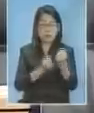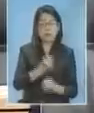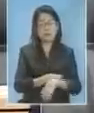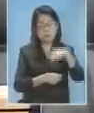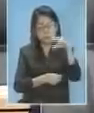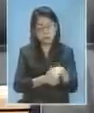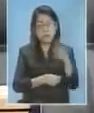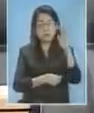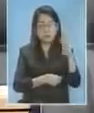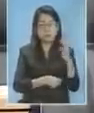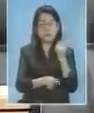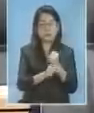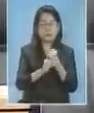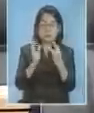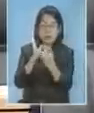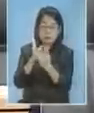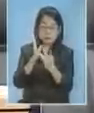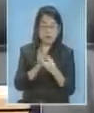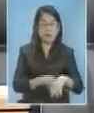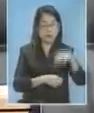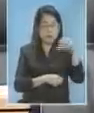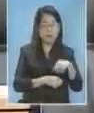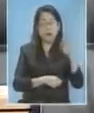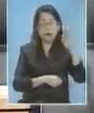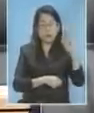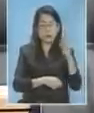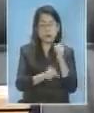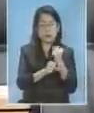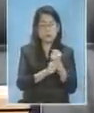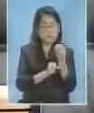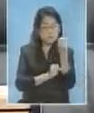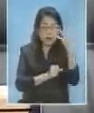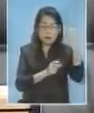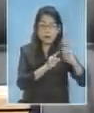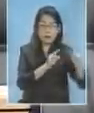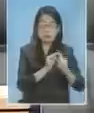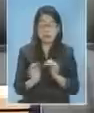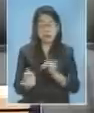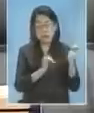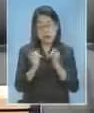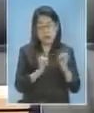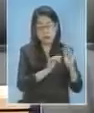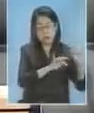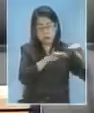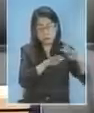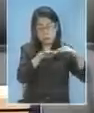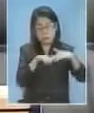เครื่องใช้ไฟฟ้าและอื่นๆนั้นกระทบกระเทือนไปหมดจนกระทั่งมาถึงมหาอุทกภัยในประเทศไท